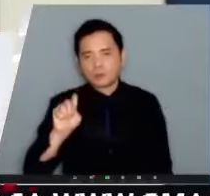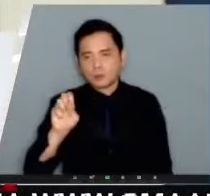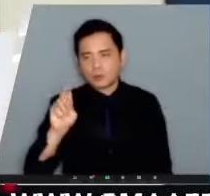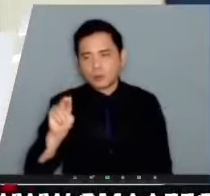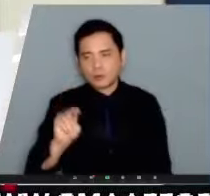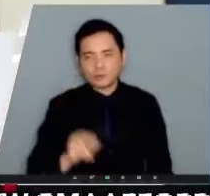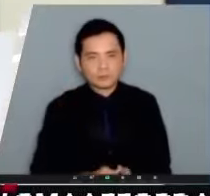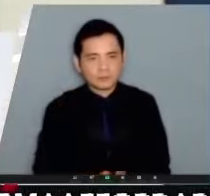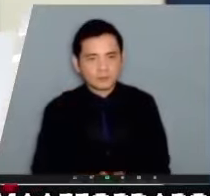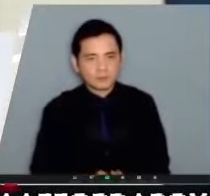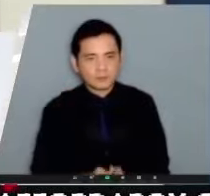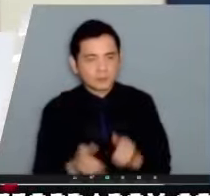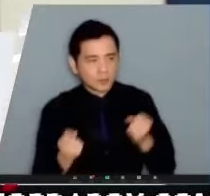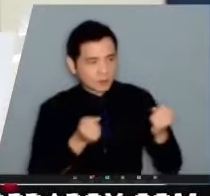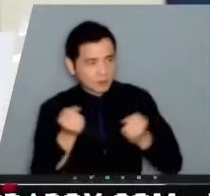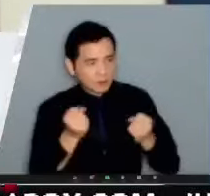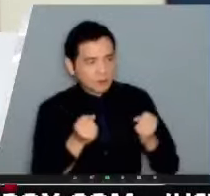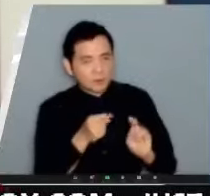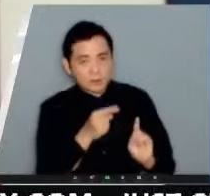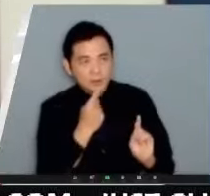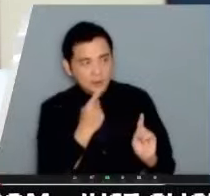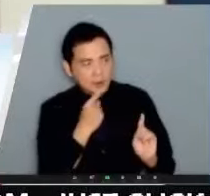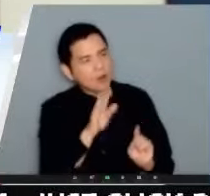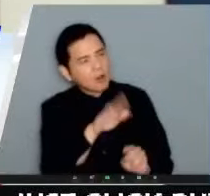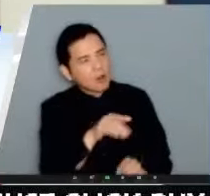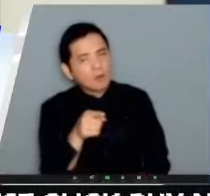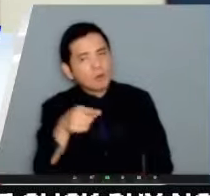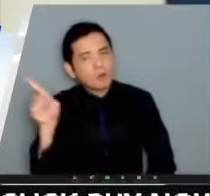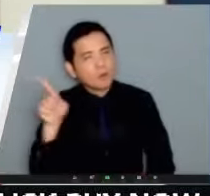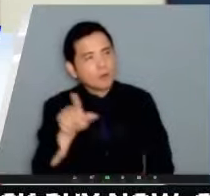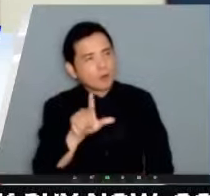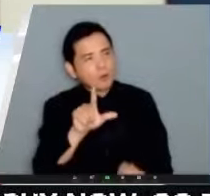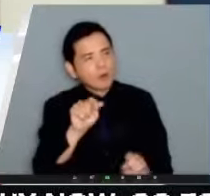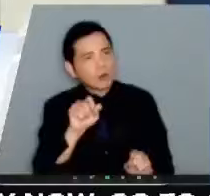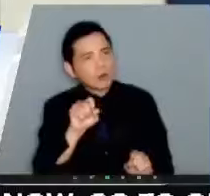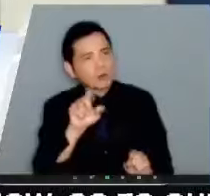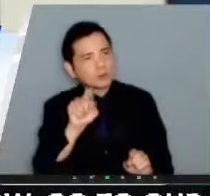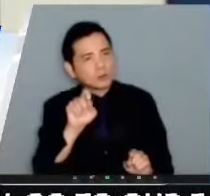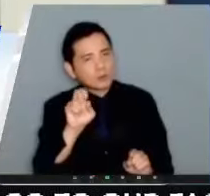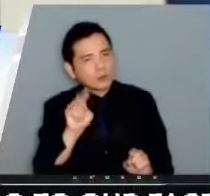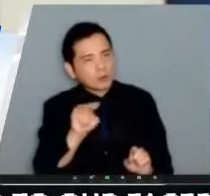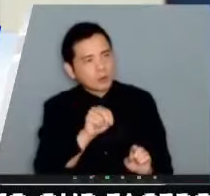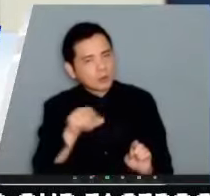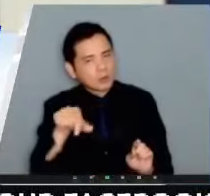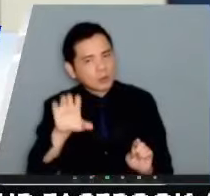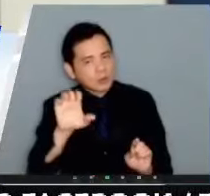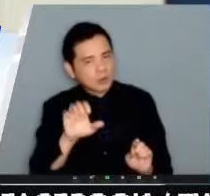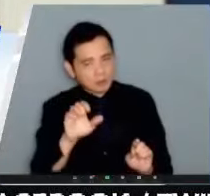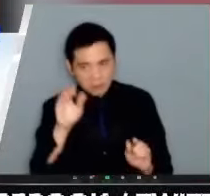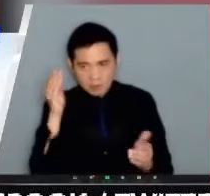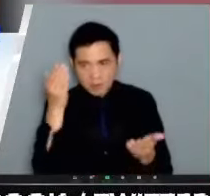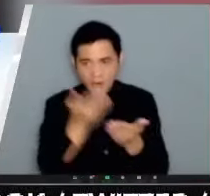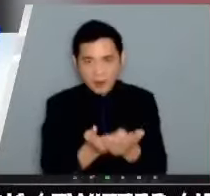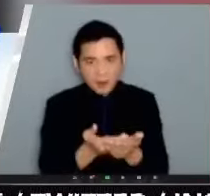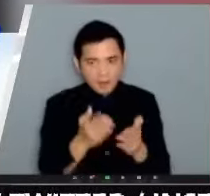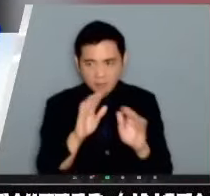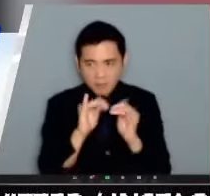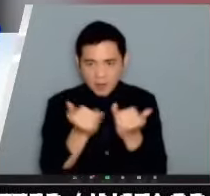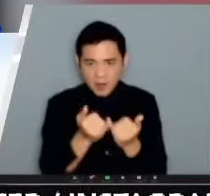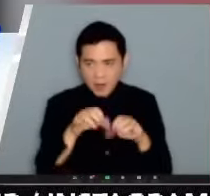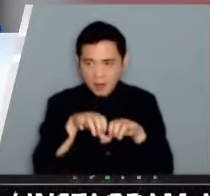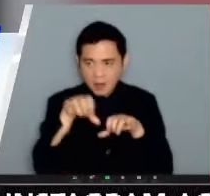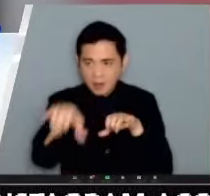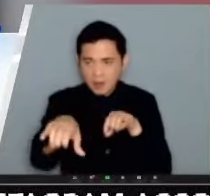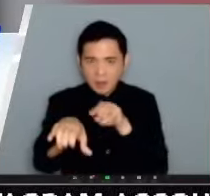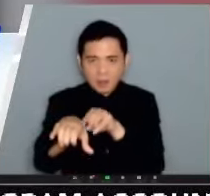sa Teachers Village Dito sa Quezon City pagdating nila rito sa Barangay teachers village ay ah